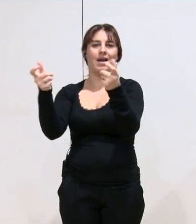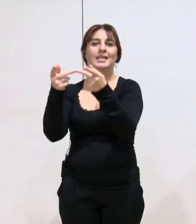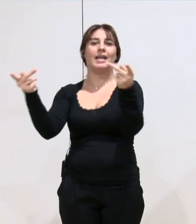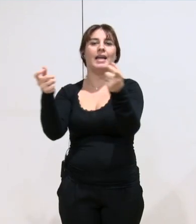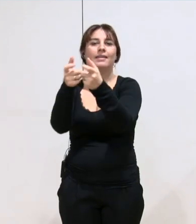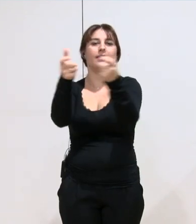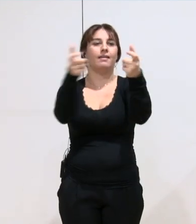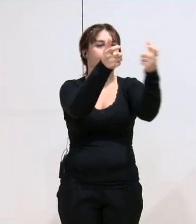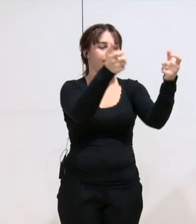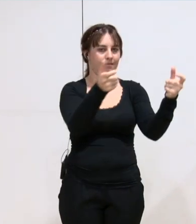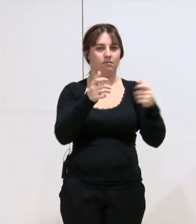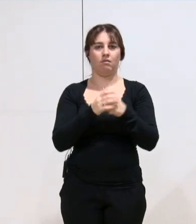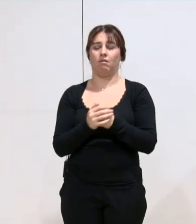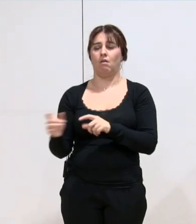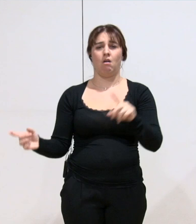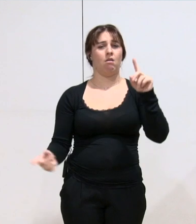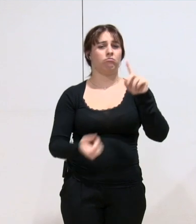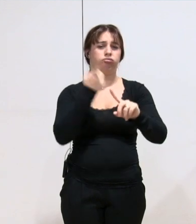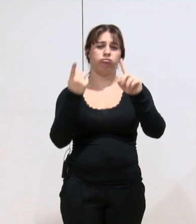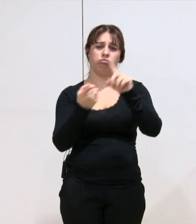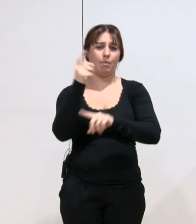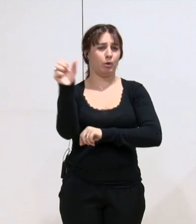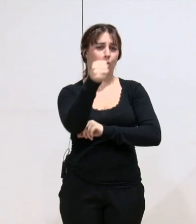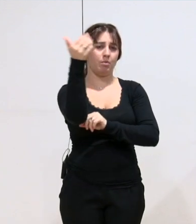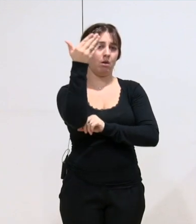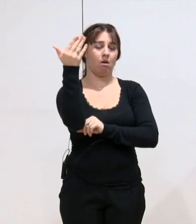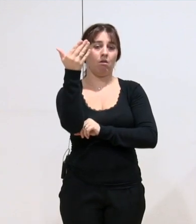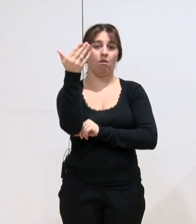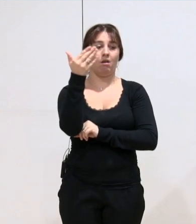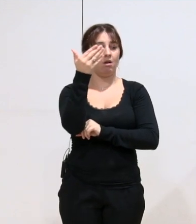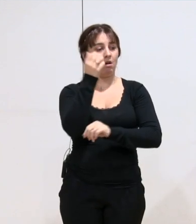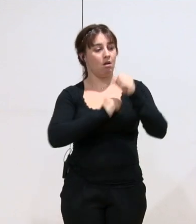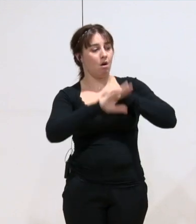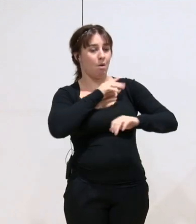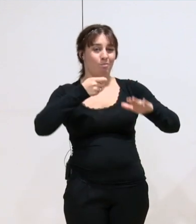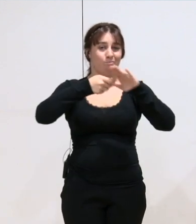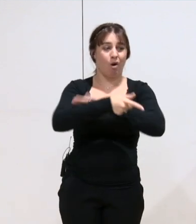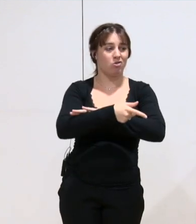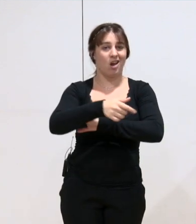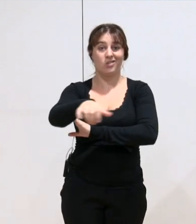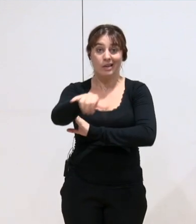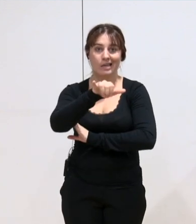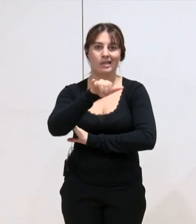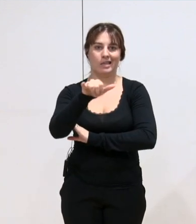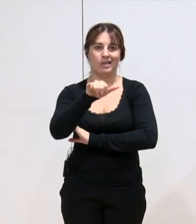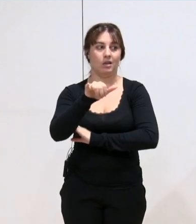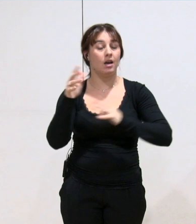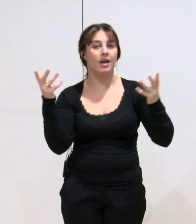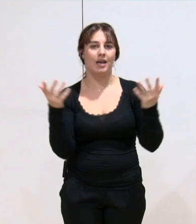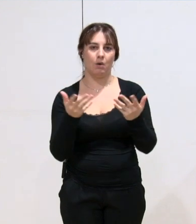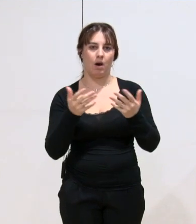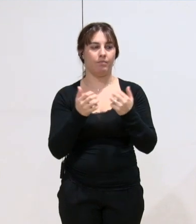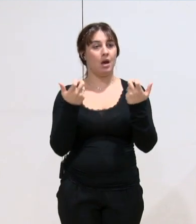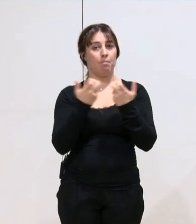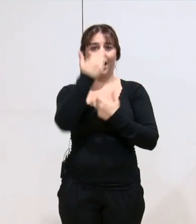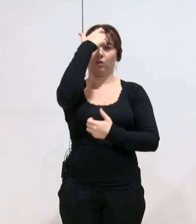plus importante, la règle qui prend quoi en charge. Donc qu'est-ce que ça signifie? Ça signifie que lorsqu'un élu